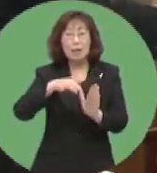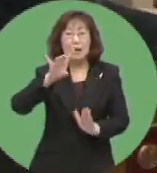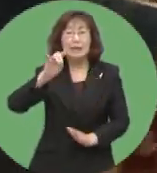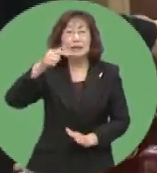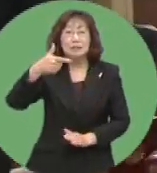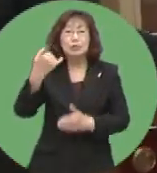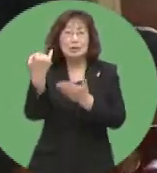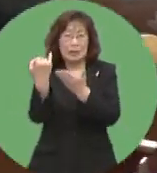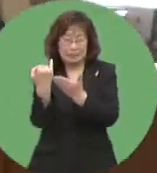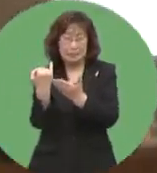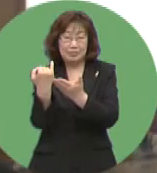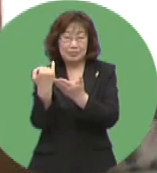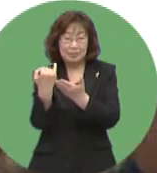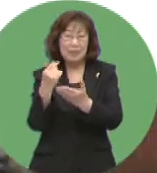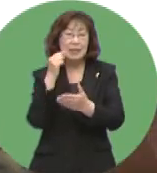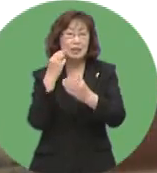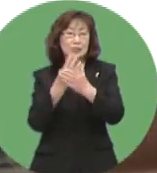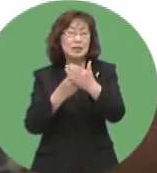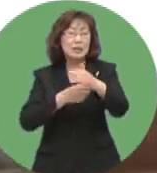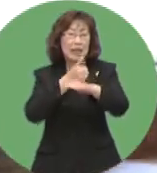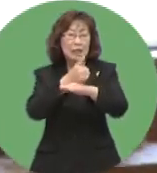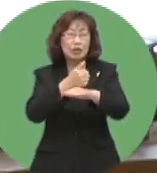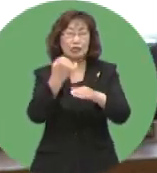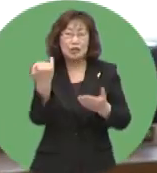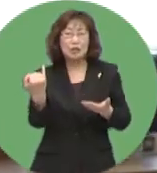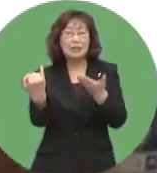から委嘱状が手渡されました